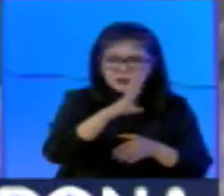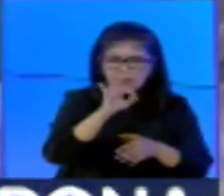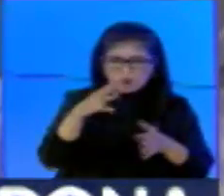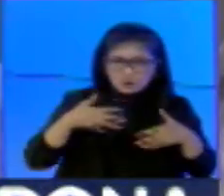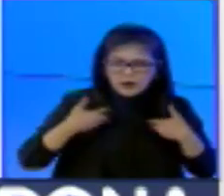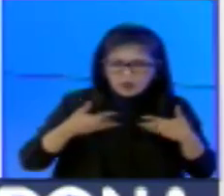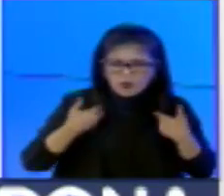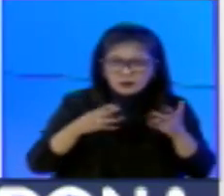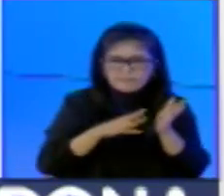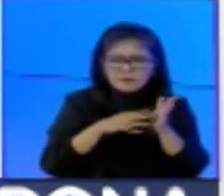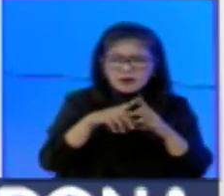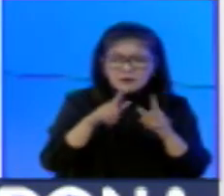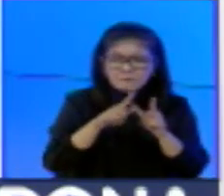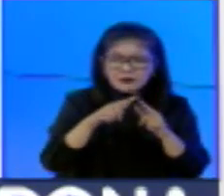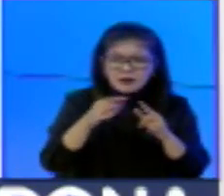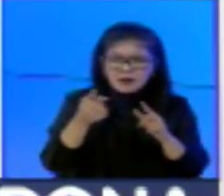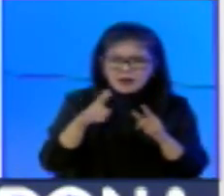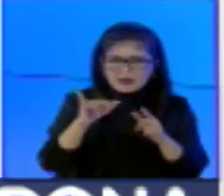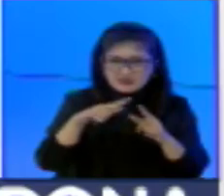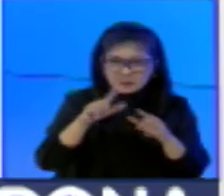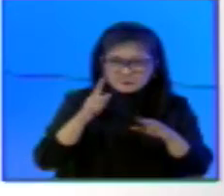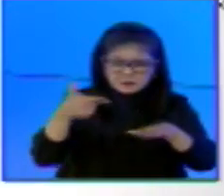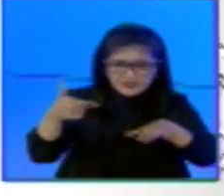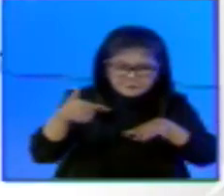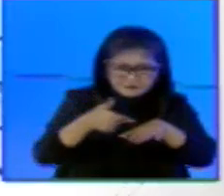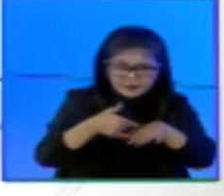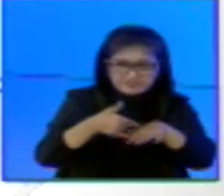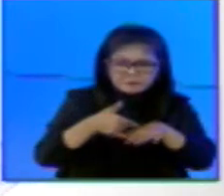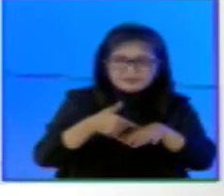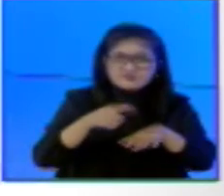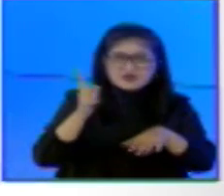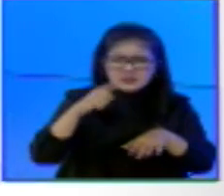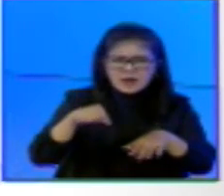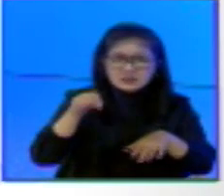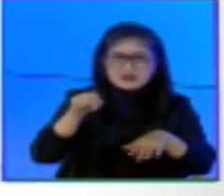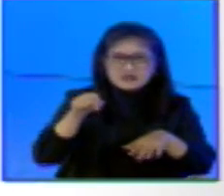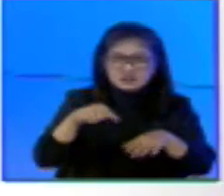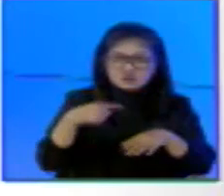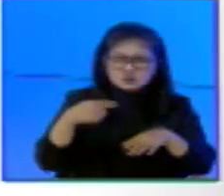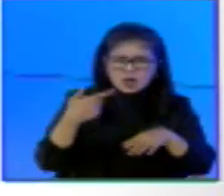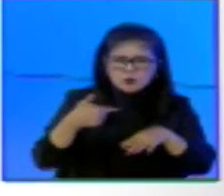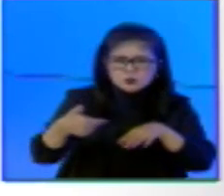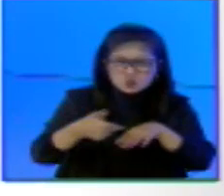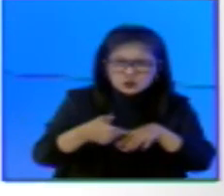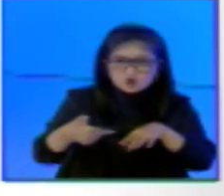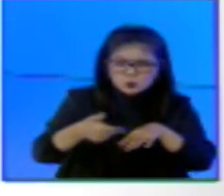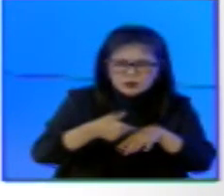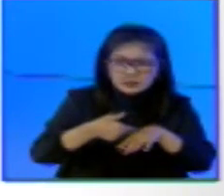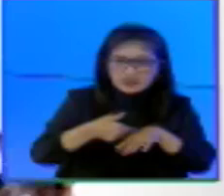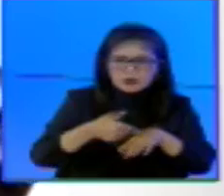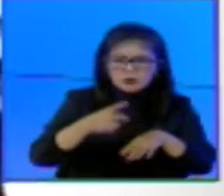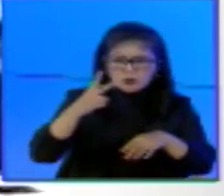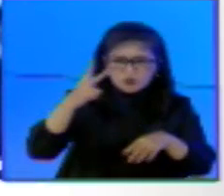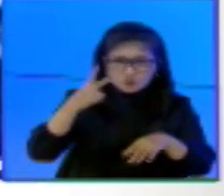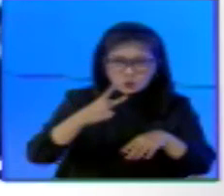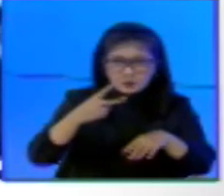mamalia. Pertama, menginjeksikan ramuan rempah-rempah atau pon-pon ke ferret terus-menerus. Kedua, menginjeksi virus ganas sejenis